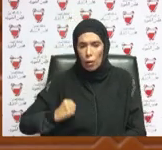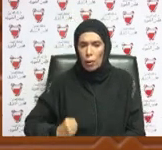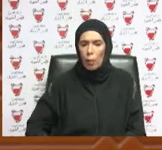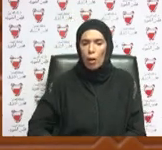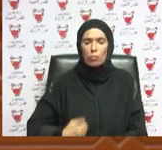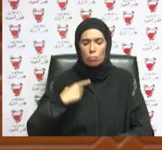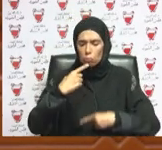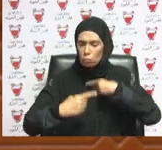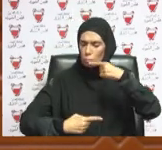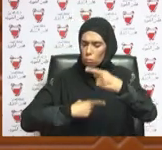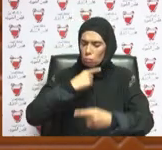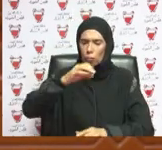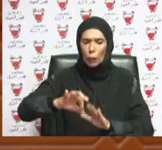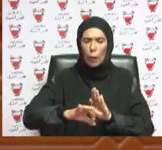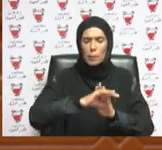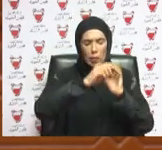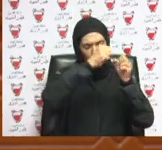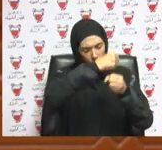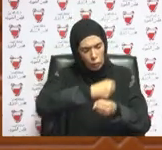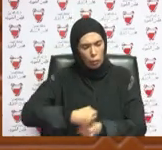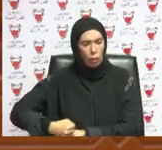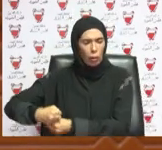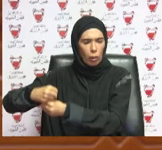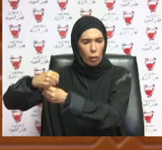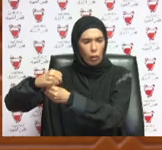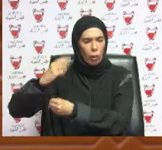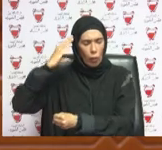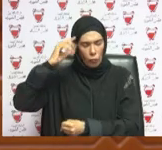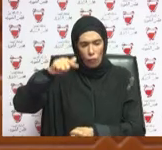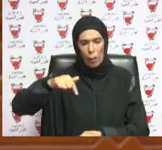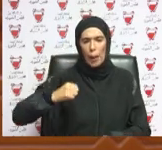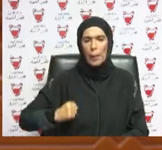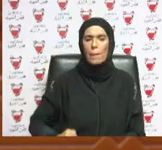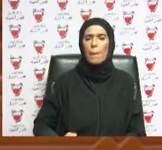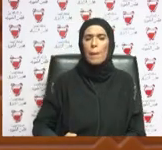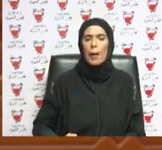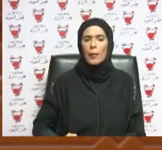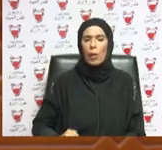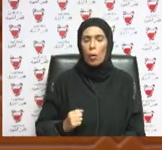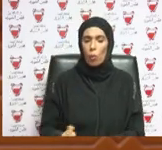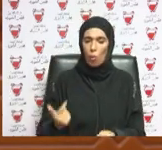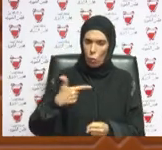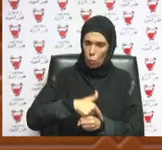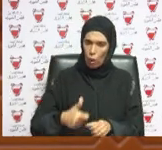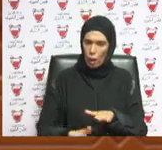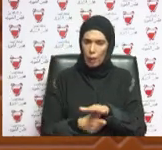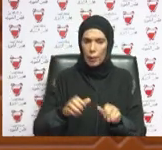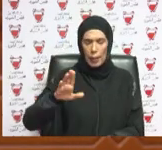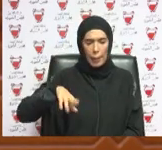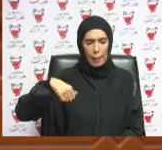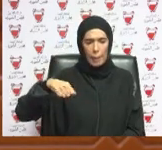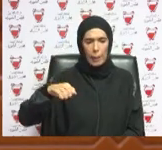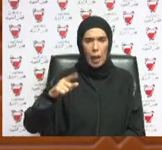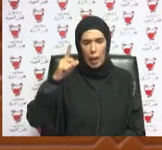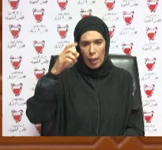بن سلمان رمزا خالدا في ذكرى هذا الوطن. سمو ولي العهد رئيس مجلس الوزراء